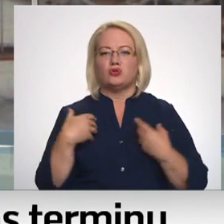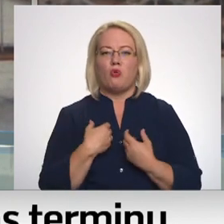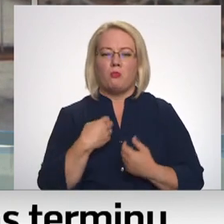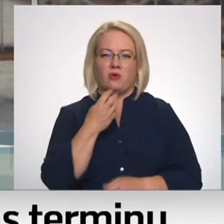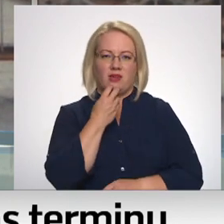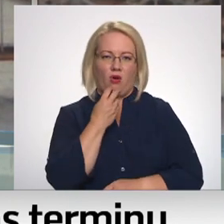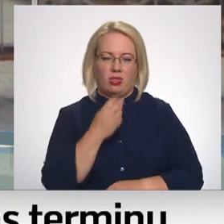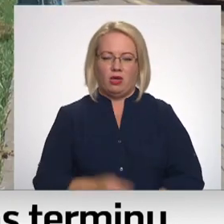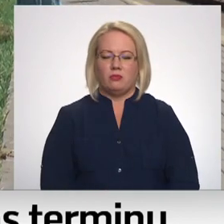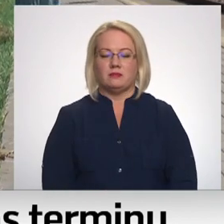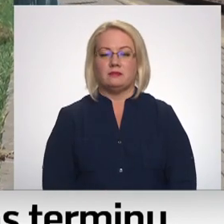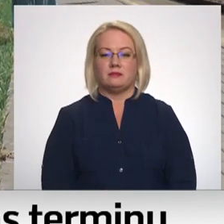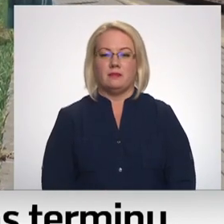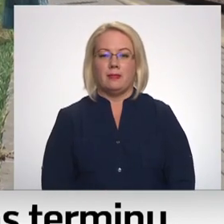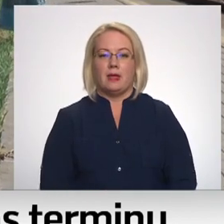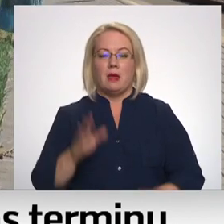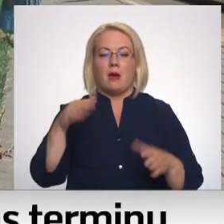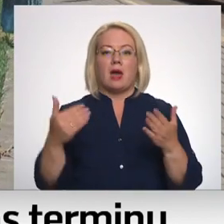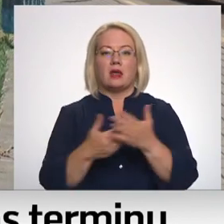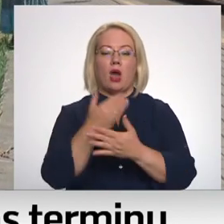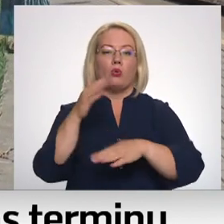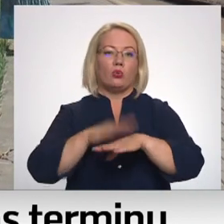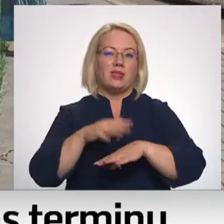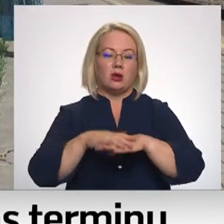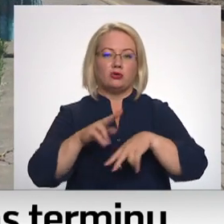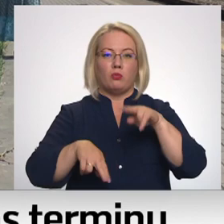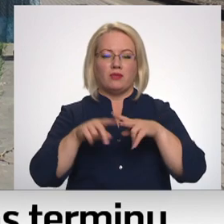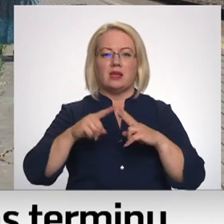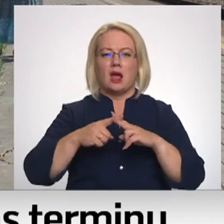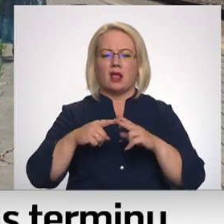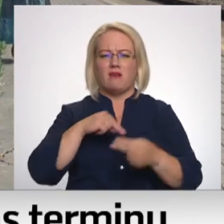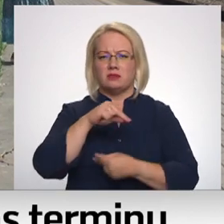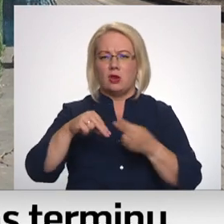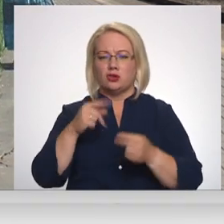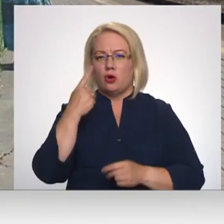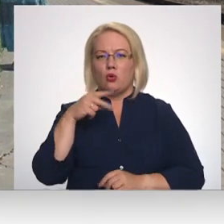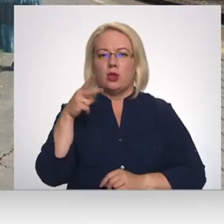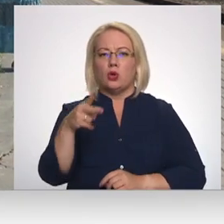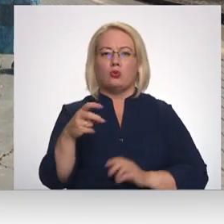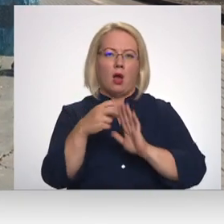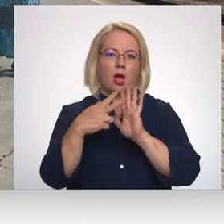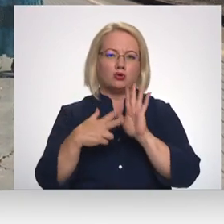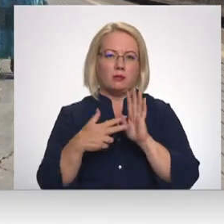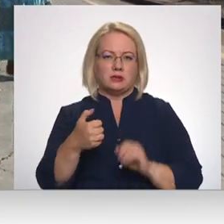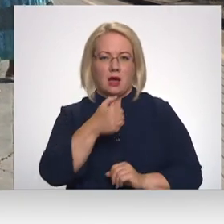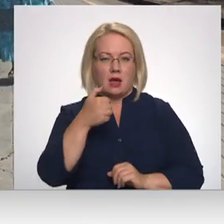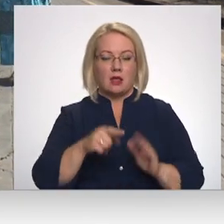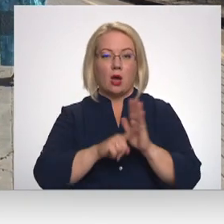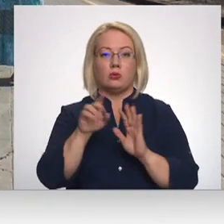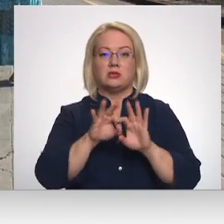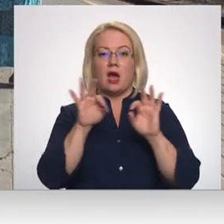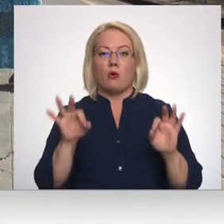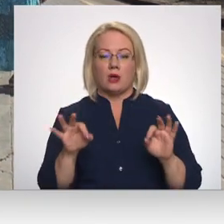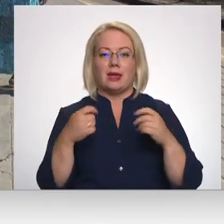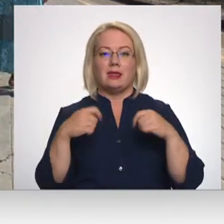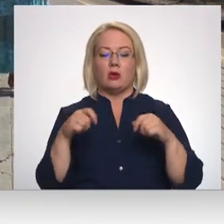ironiju. Par jaunu tirgus būvniecību Jelgavā tiek spriests jau kopš 2018. Gada, un sākotnēji tirgotājiem